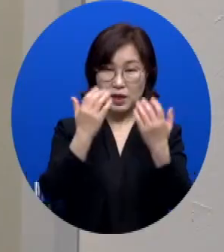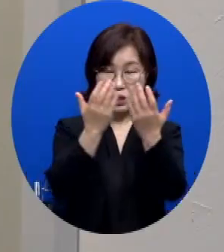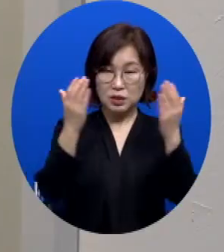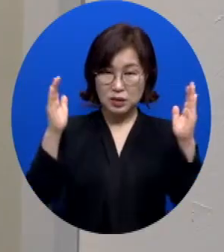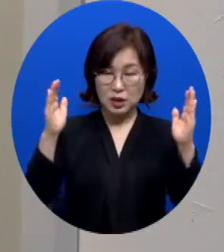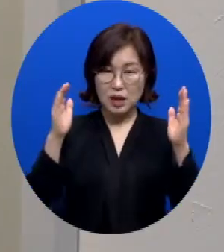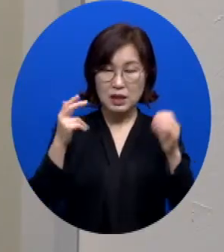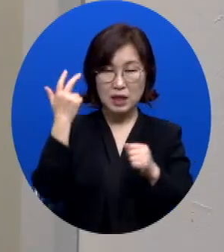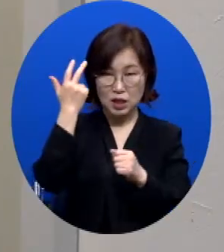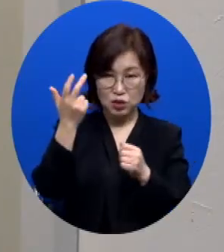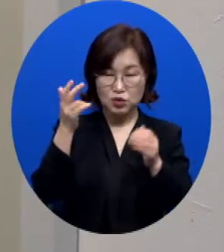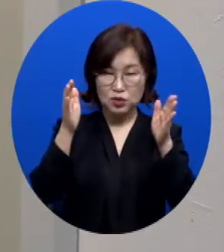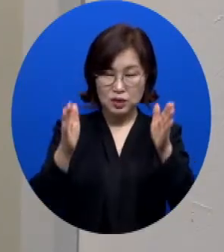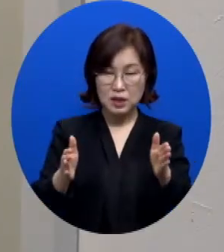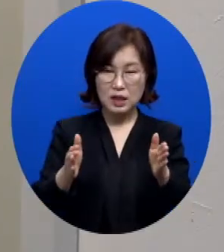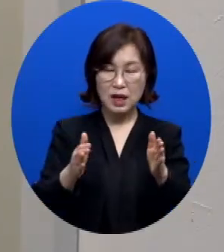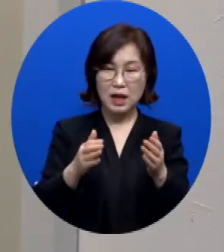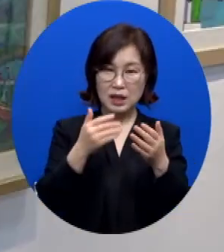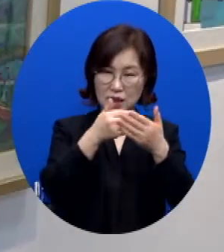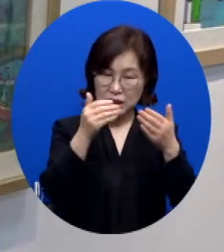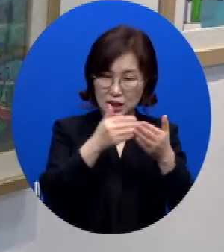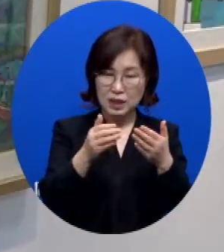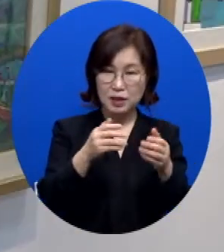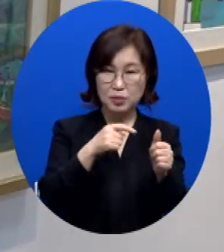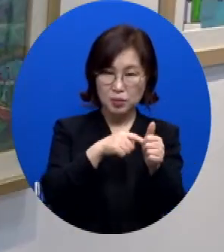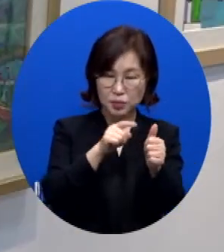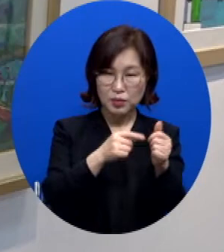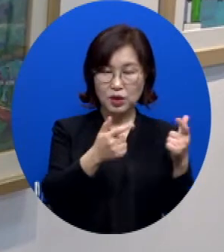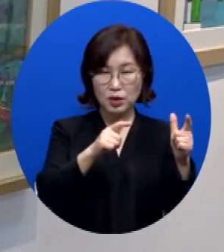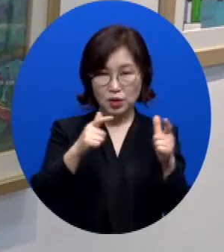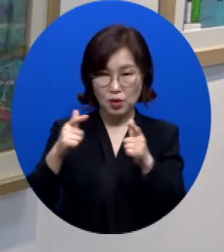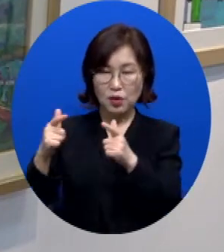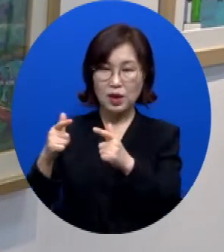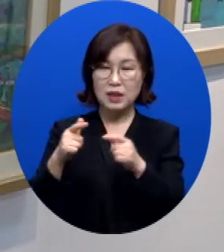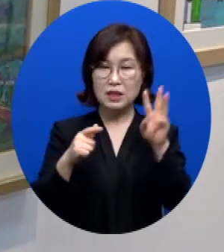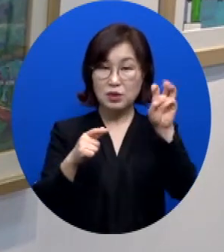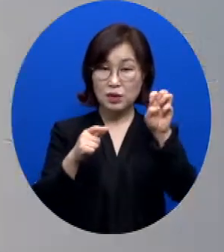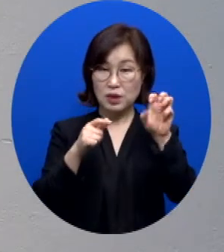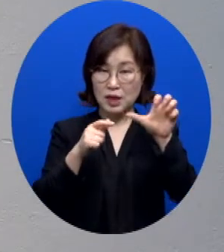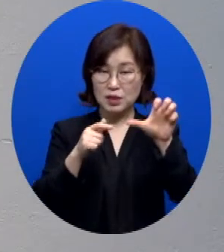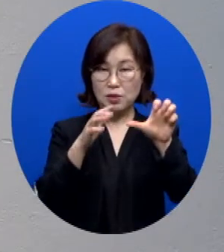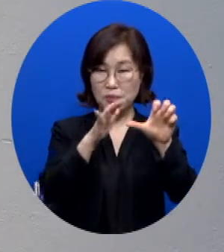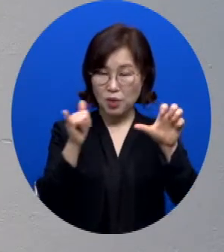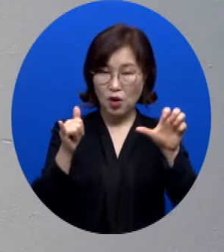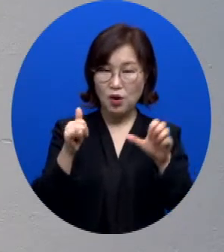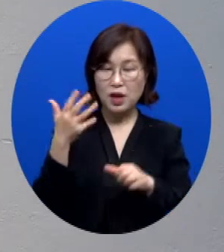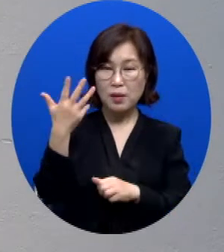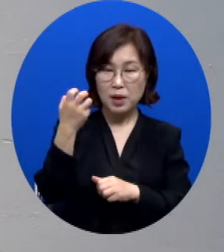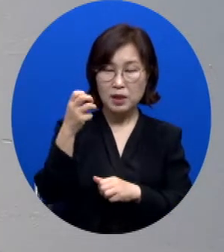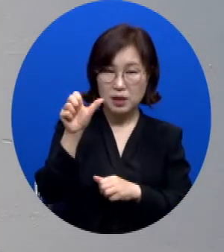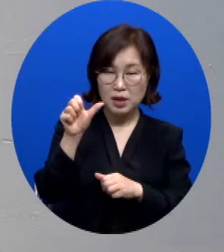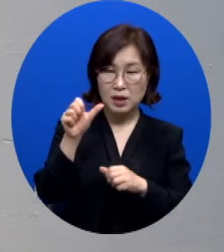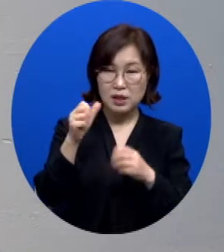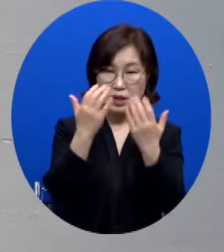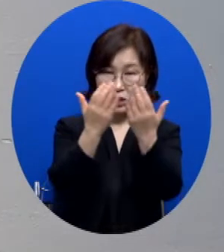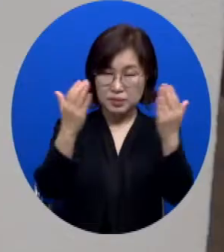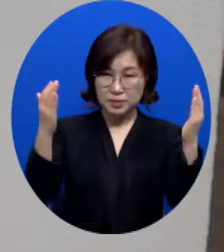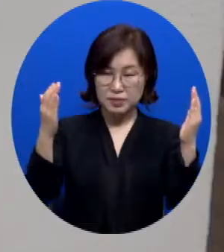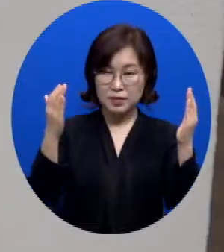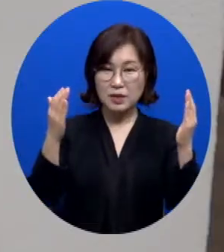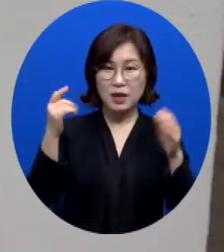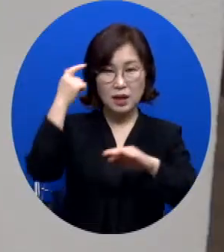동안 회화, 조소, 서예 등 기독미술인 35명의 작품 85점을 전시할